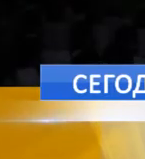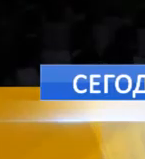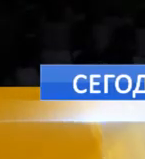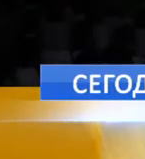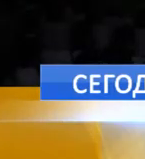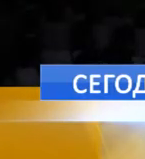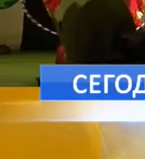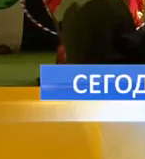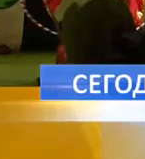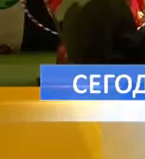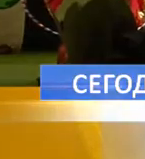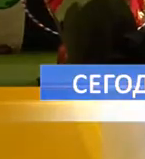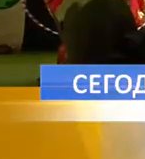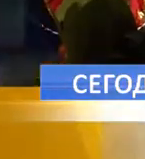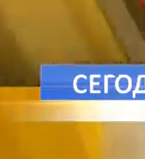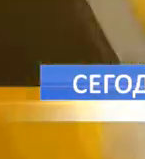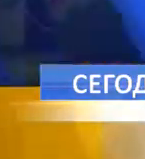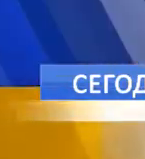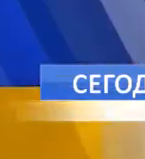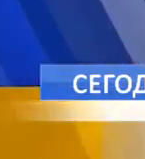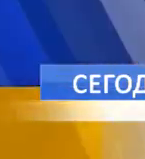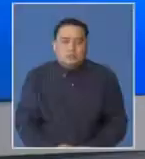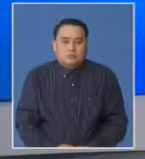ярким, обещают театралы.